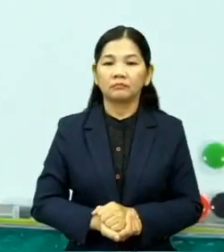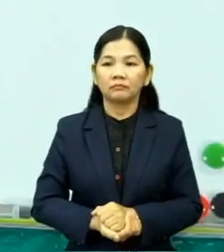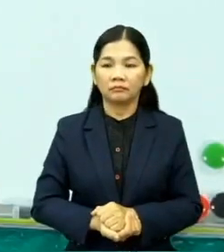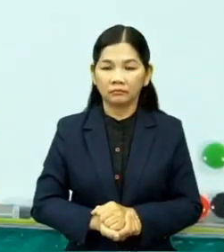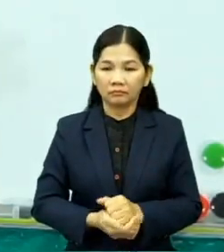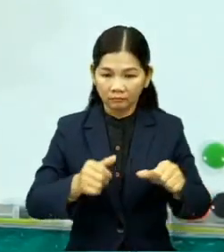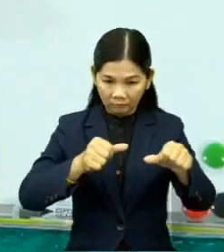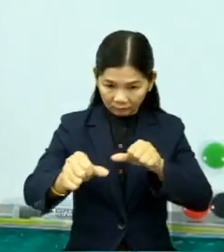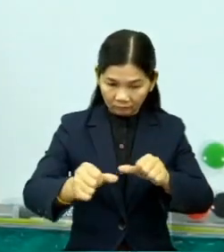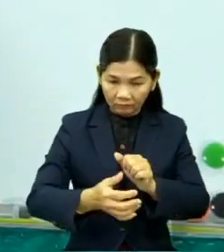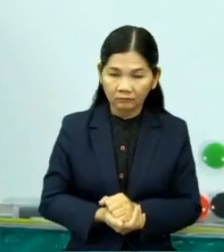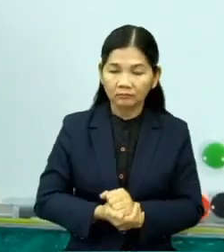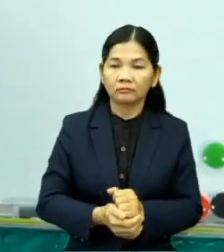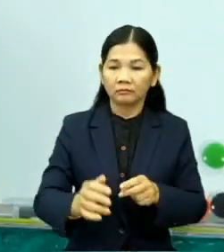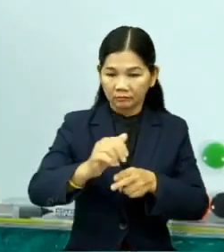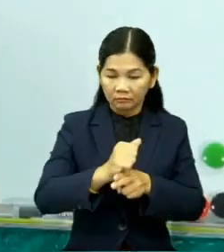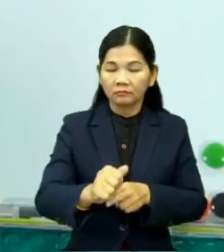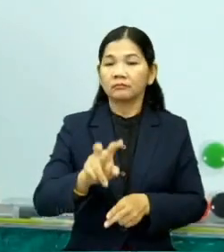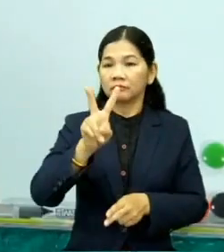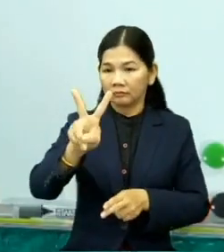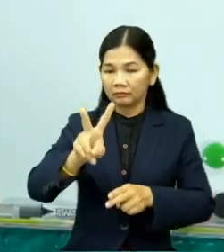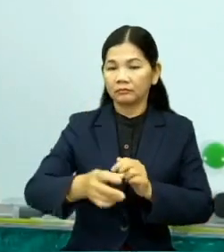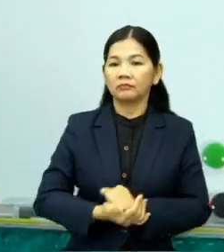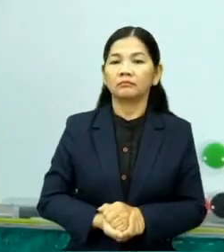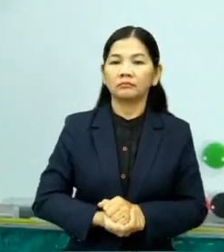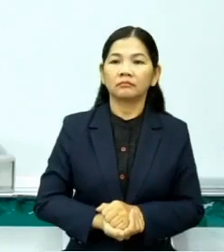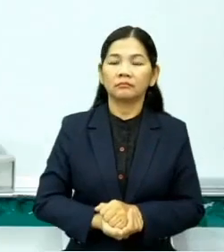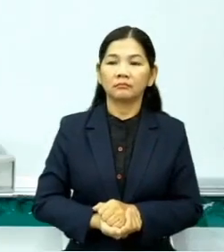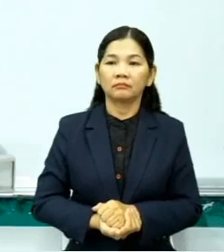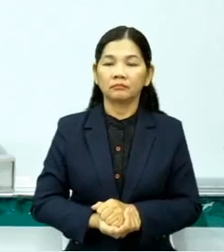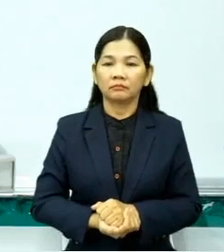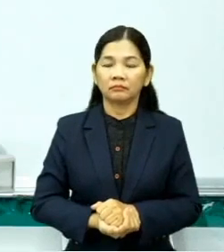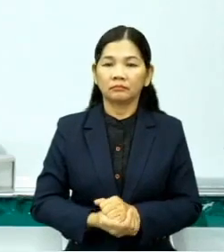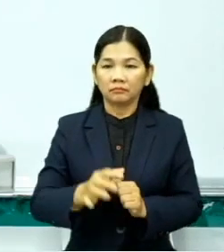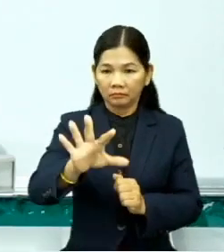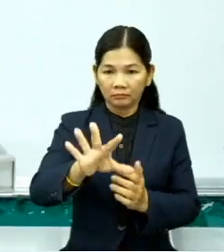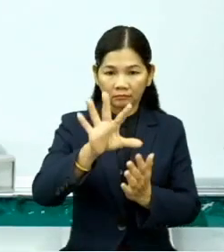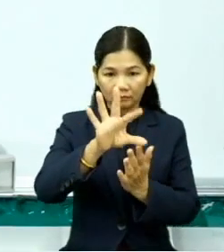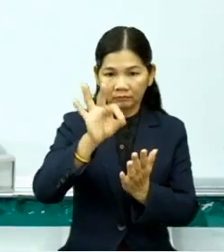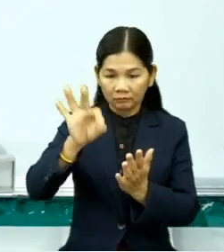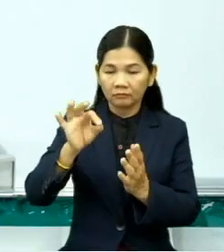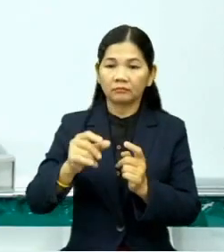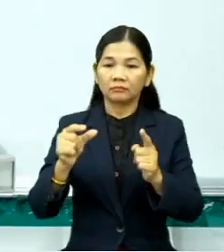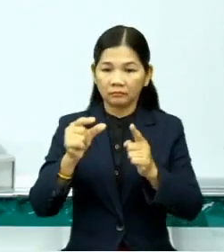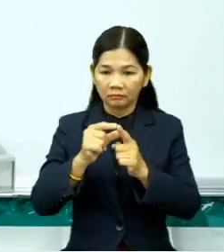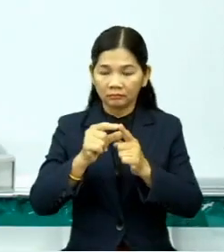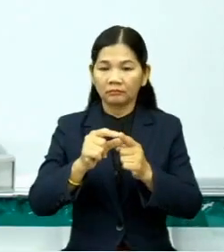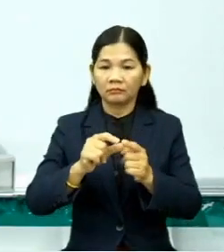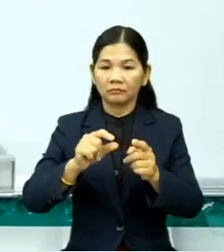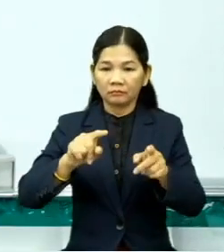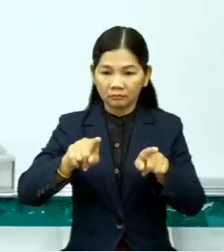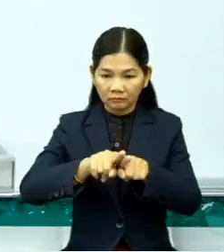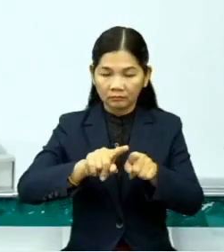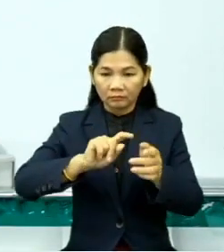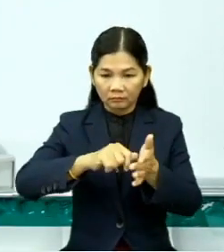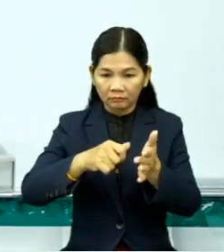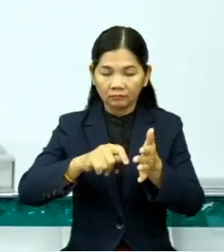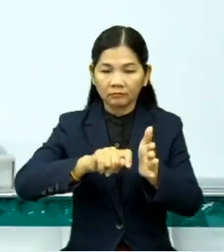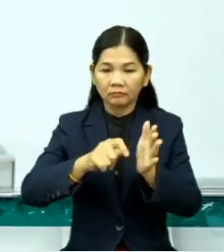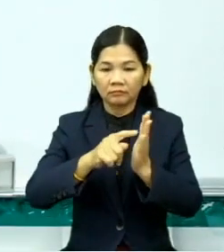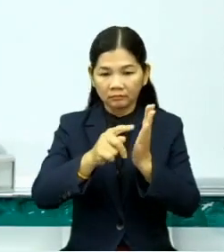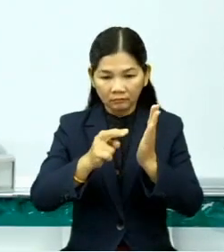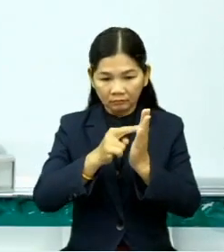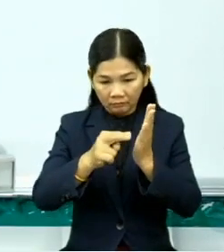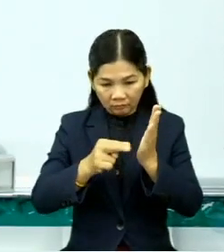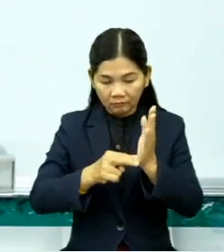បន្តទៅលំហាត់ទី2ទៀតណាកូនចាលំហាត់ទី2ចូលស្រង់វេវចនៈសព្ទពីក្នុងអត្ថបទនឹ